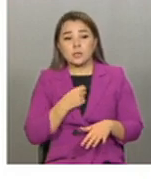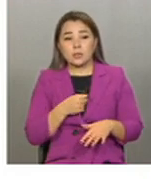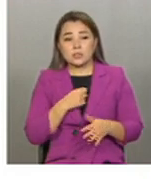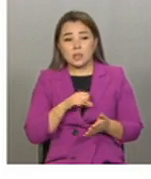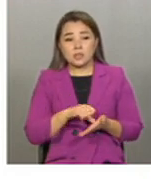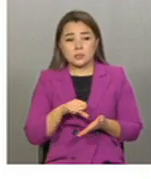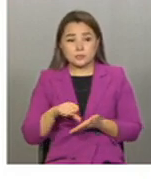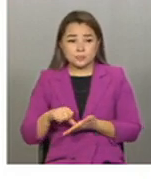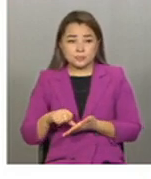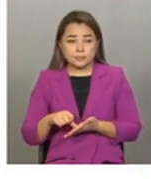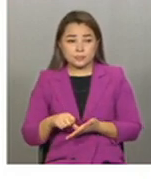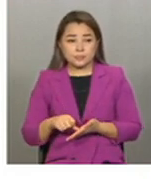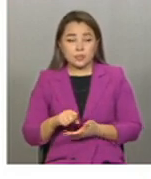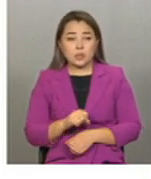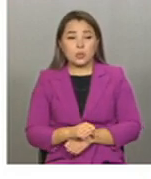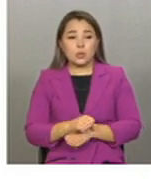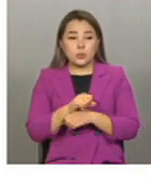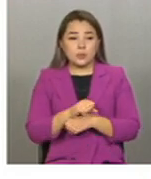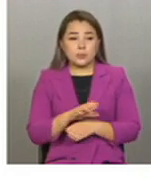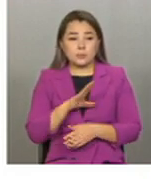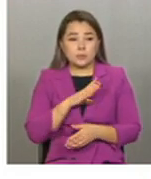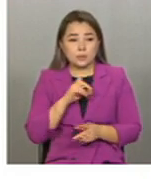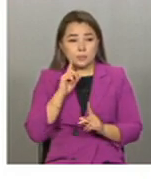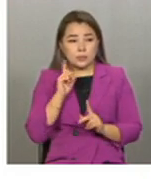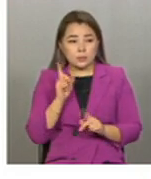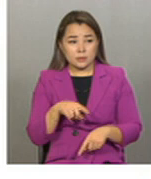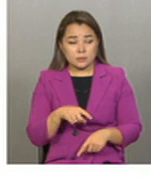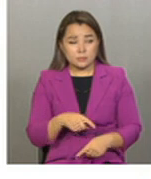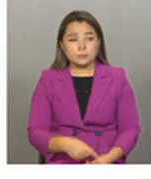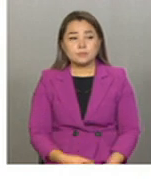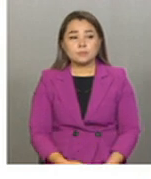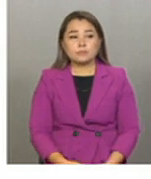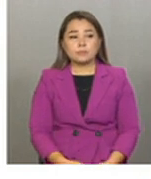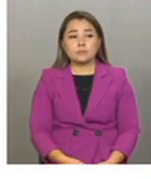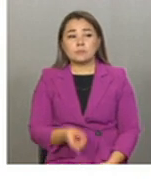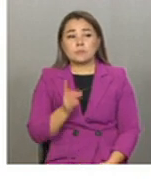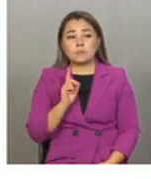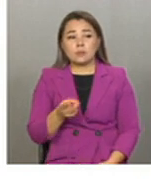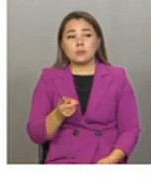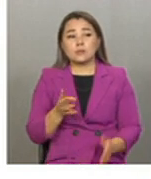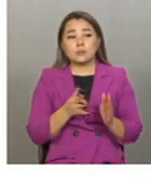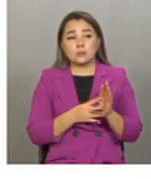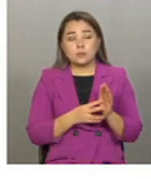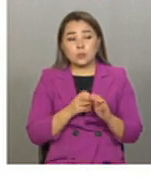сарбаздар көтеріліске шыққандығында білесіздер. Бесінші сұрақ,